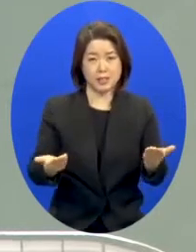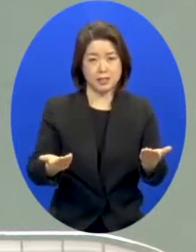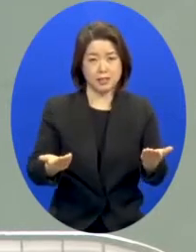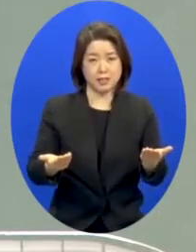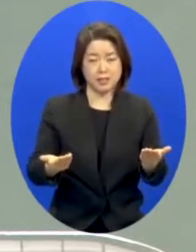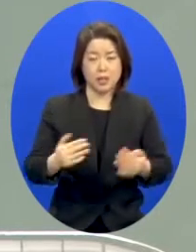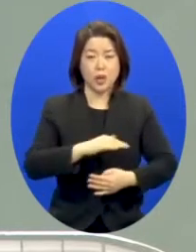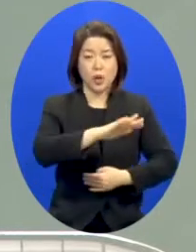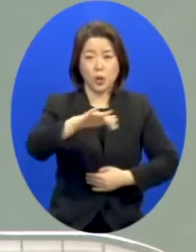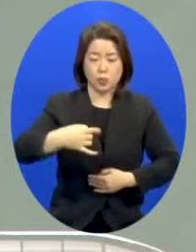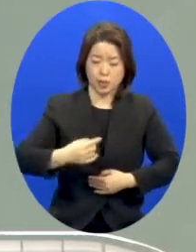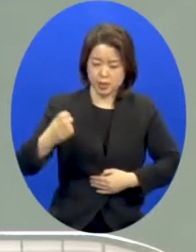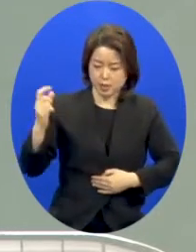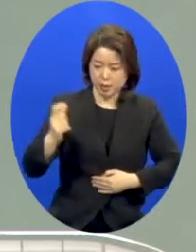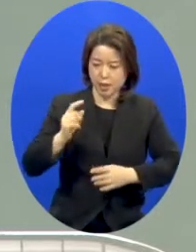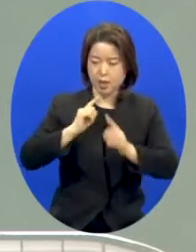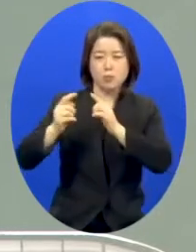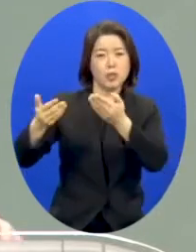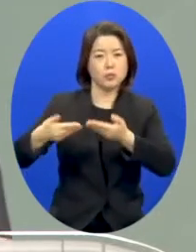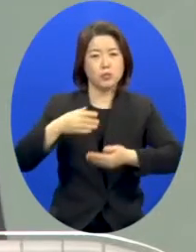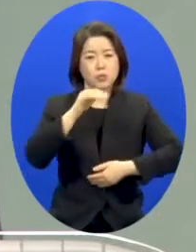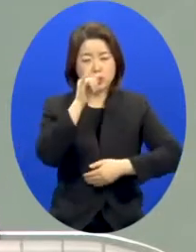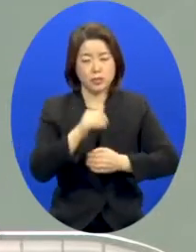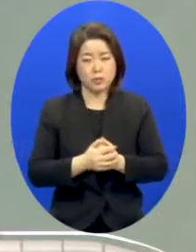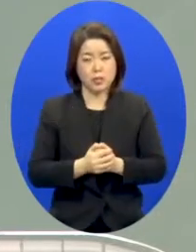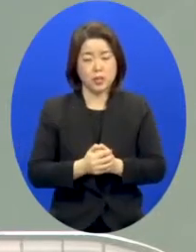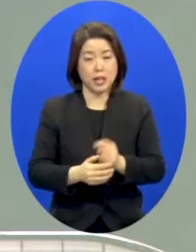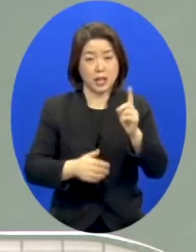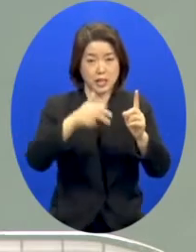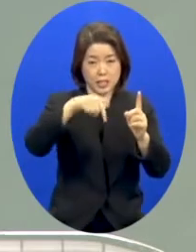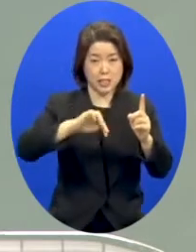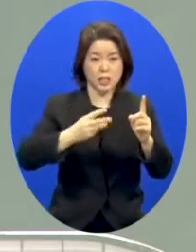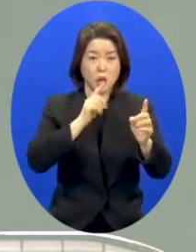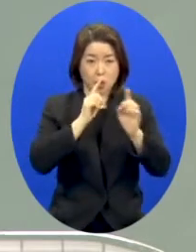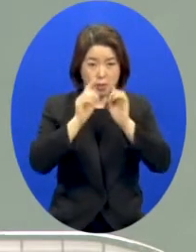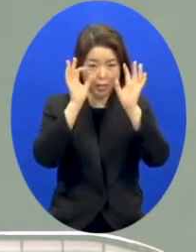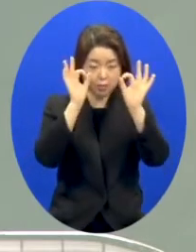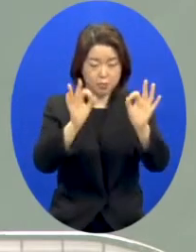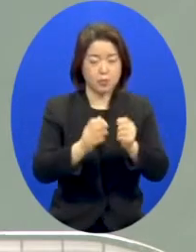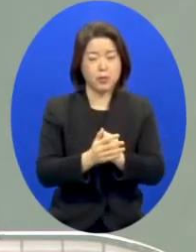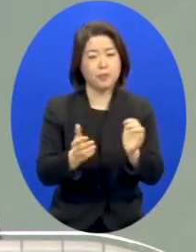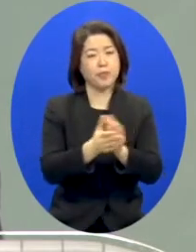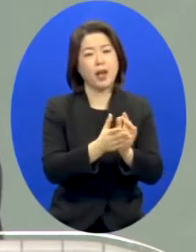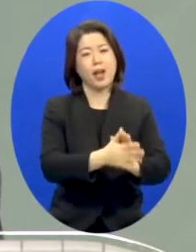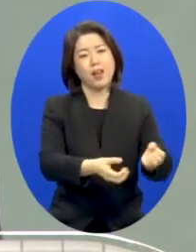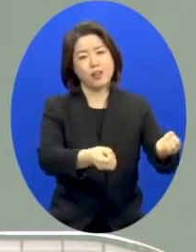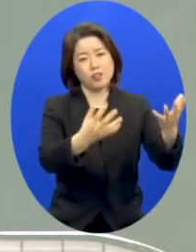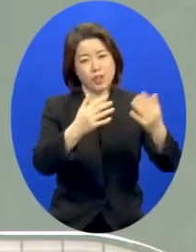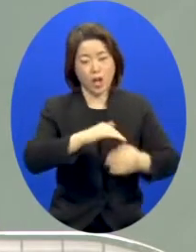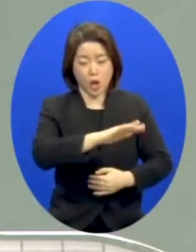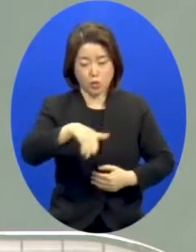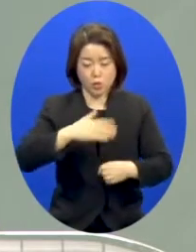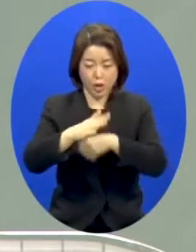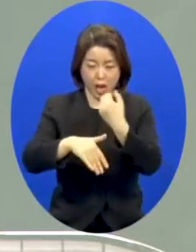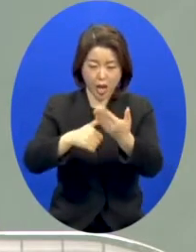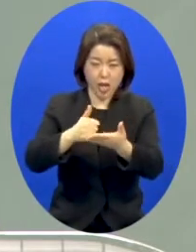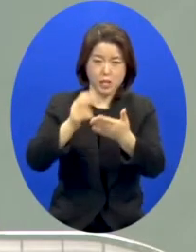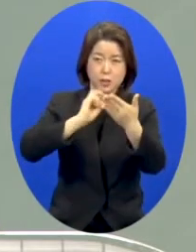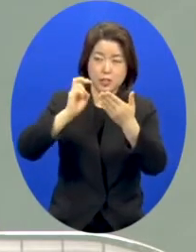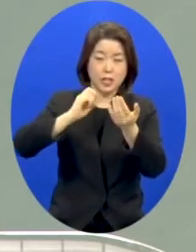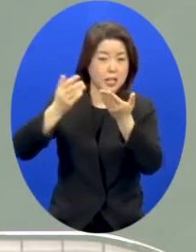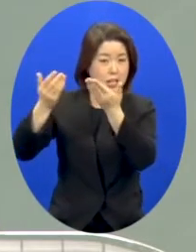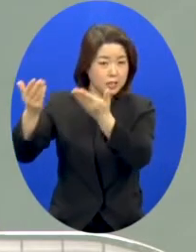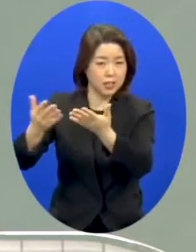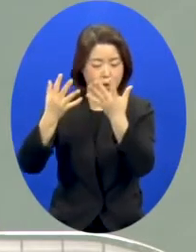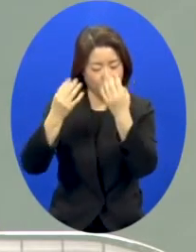우리에게 강조하고 있습니다 1절 말씀에 보면 할렐루야 우리의 하나님께 찬양 하니 얼마나 좋은 일이며